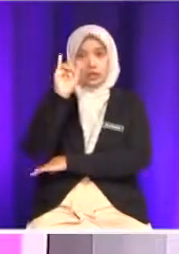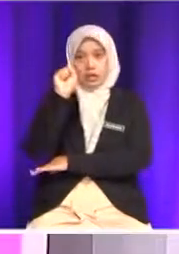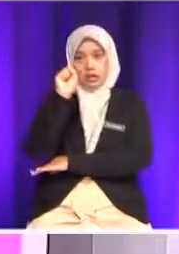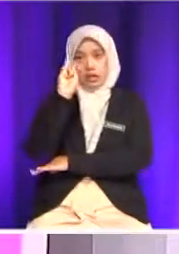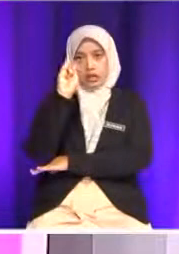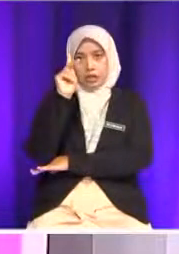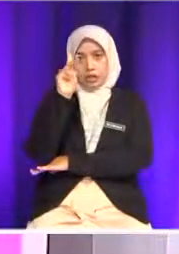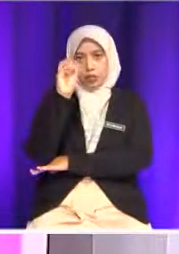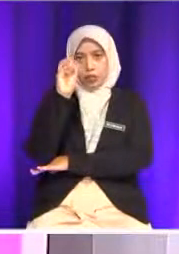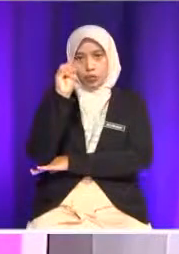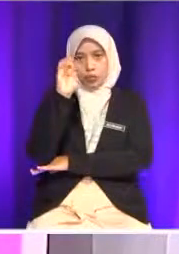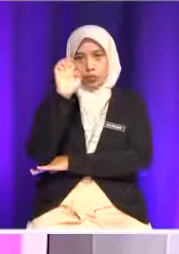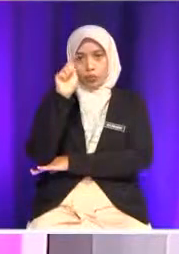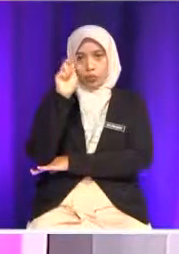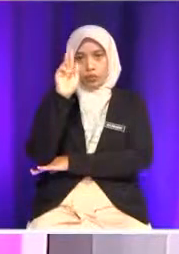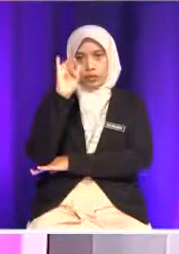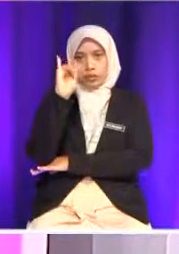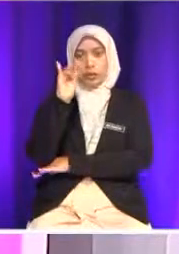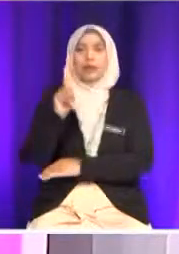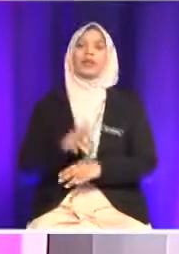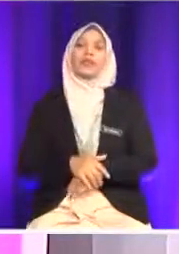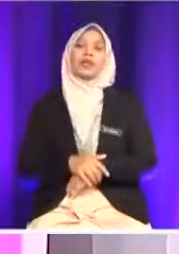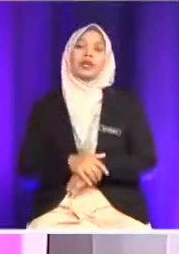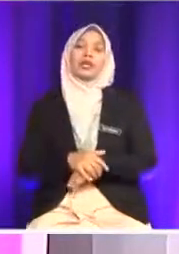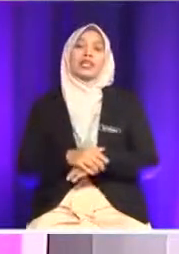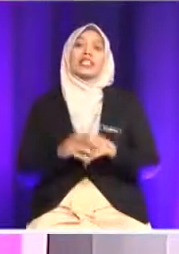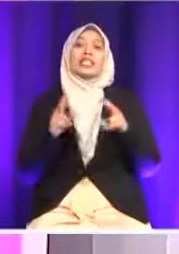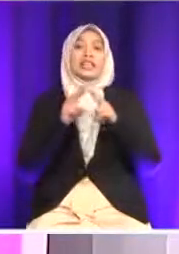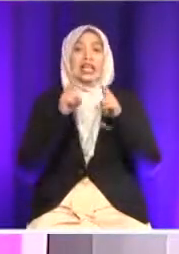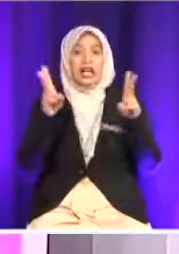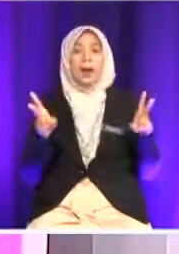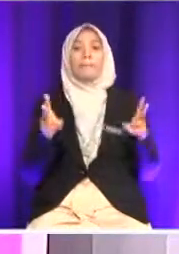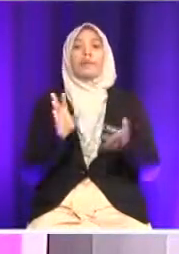bagi saya sangat membantu